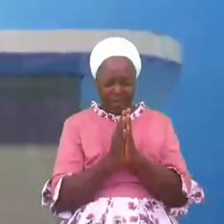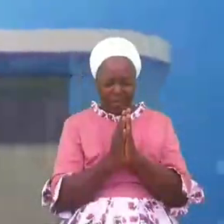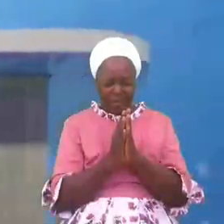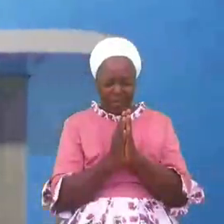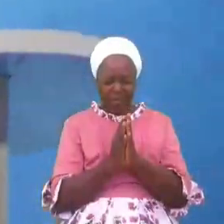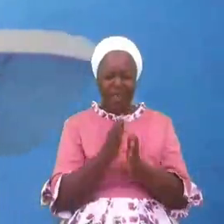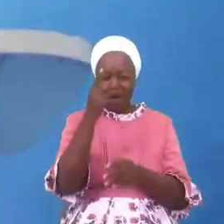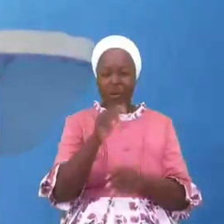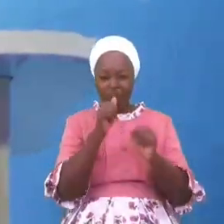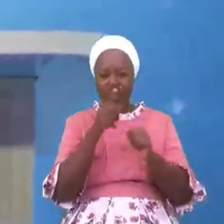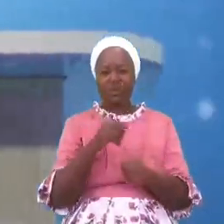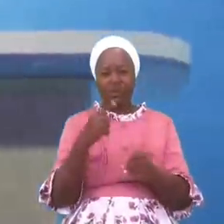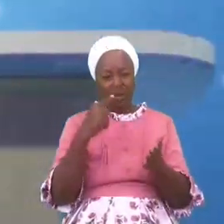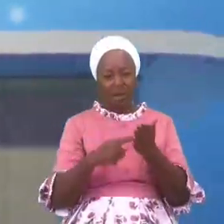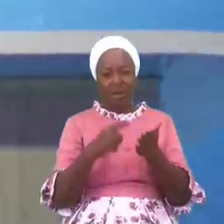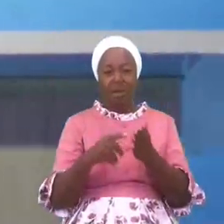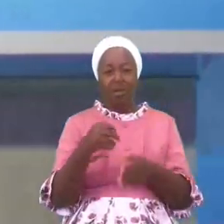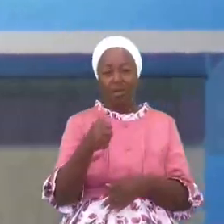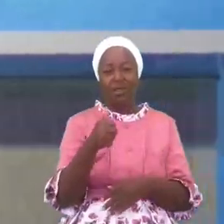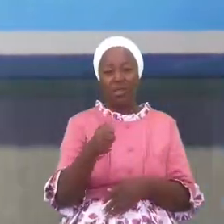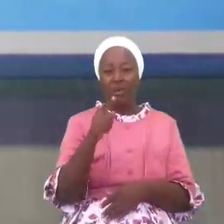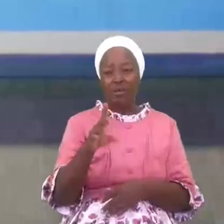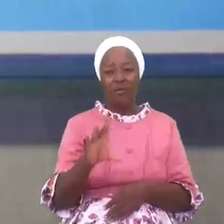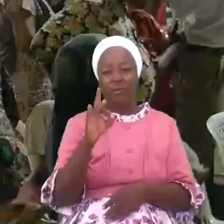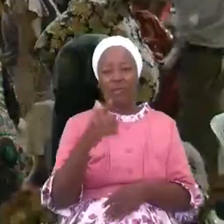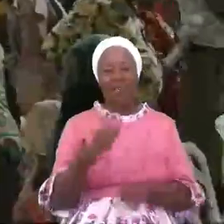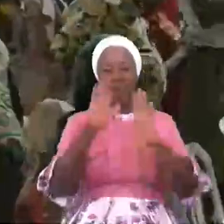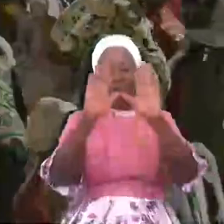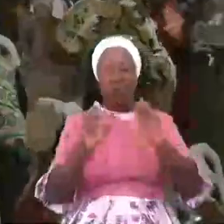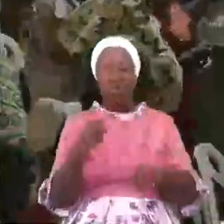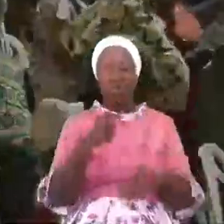Que Dieu te bénisse. Examine-toi. Tu verras les prodiges, les miracles.